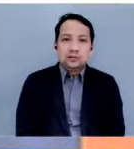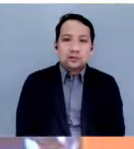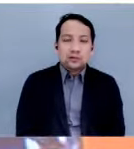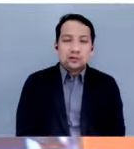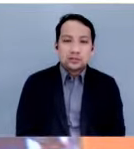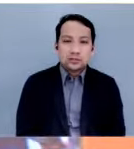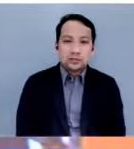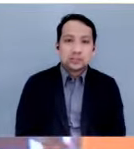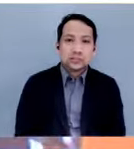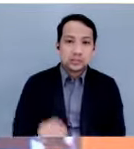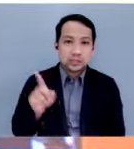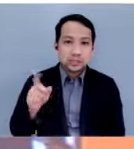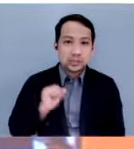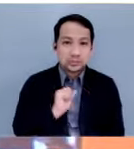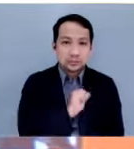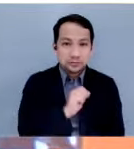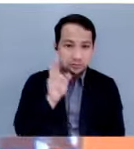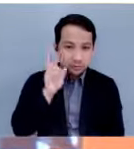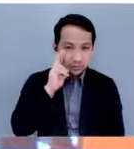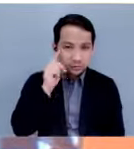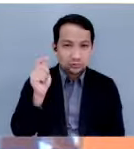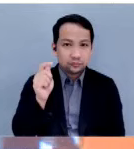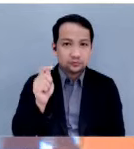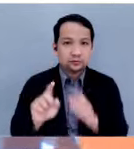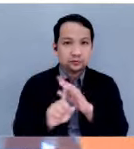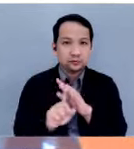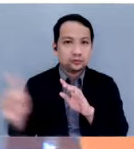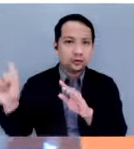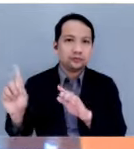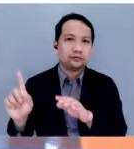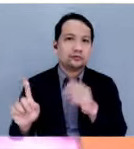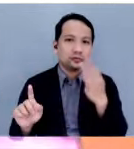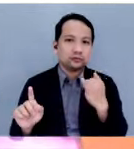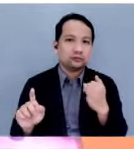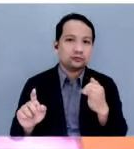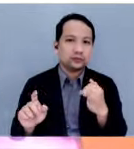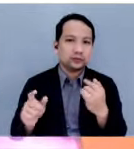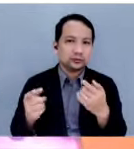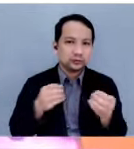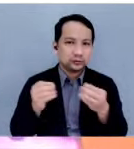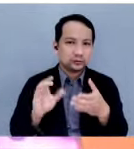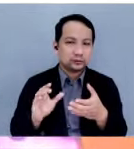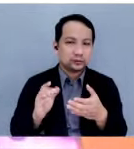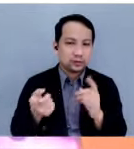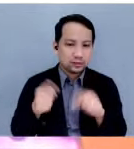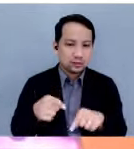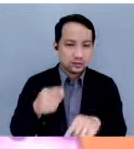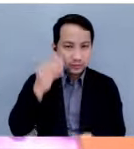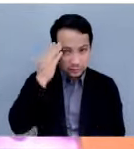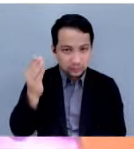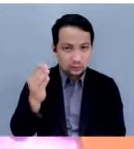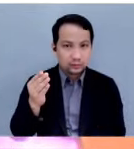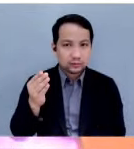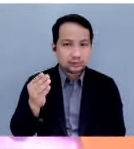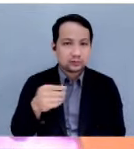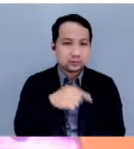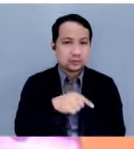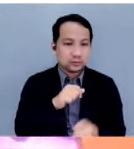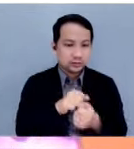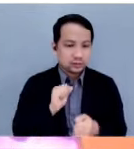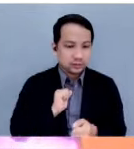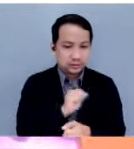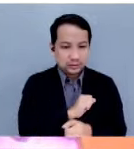gitna ng pagdinig ng Senado kahapon sa kontrobersyal na operasyon ng mga pulis sa Bulacan. Hindi naman ito nagustuhan ng kasamahan niyang si